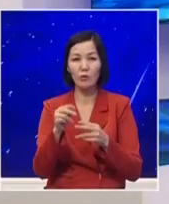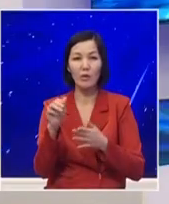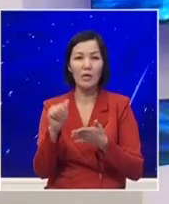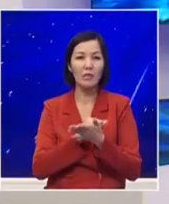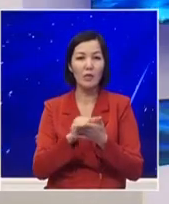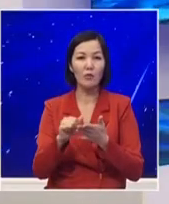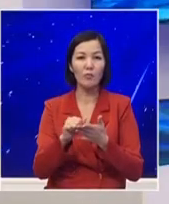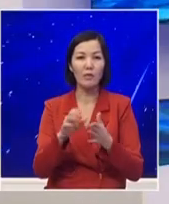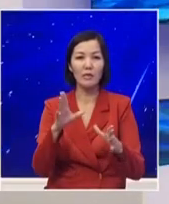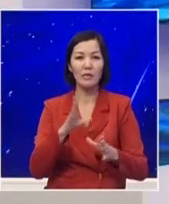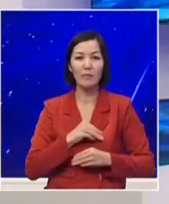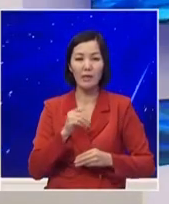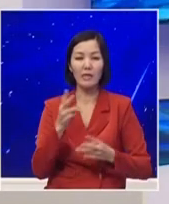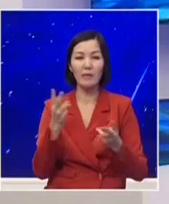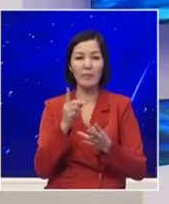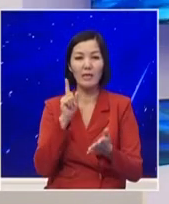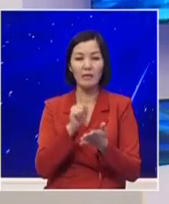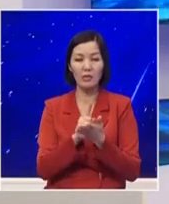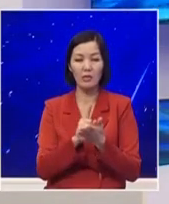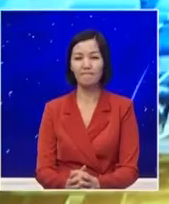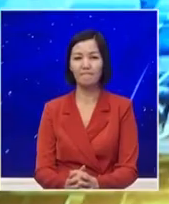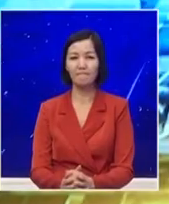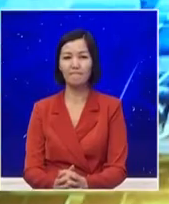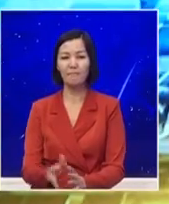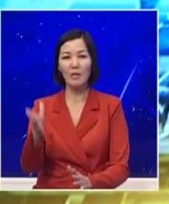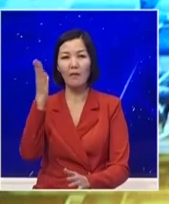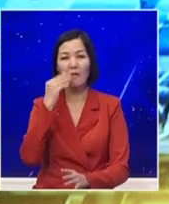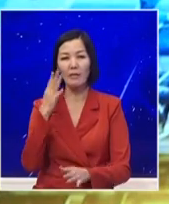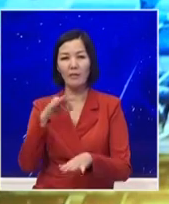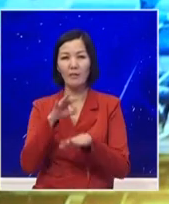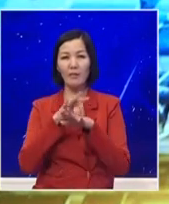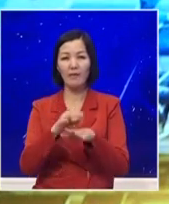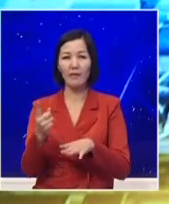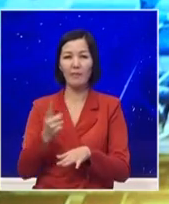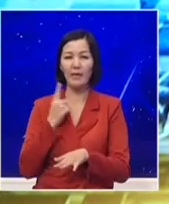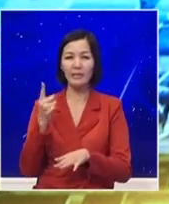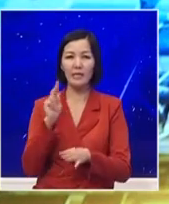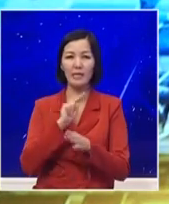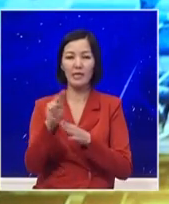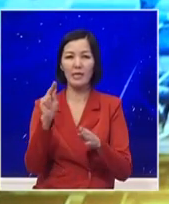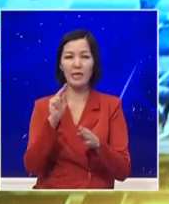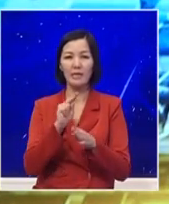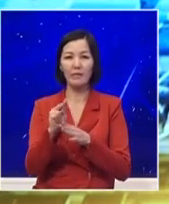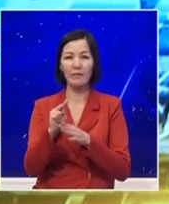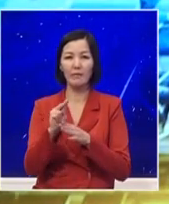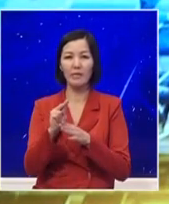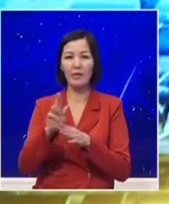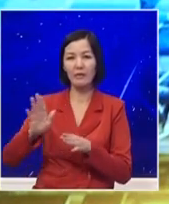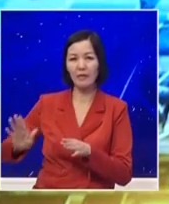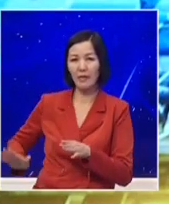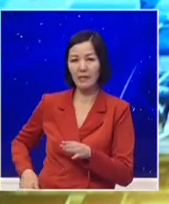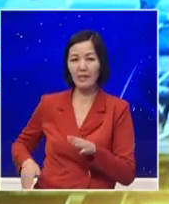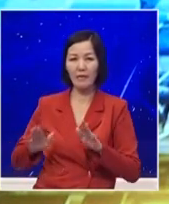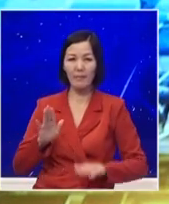при себе иметь должны. В Алматы провели мастер-класс по эндопротезированию тазобедренных